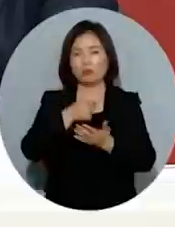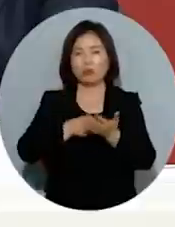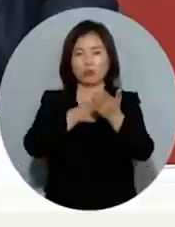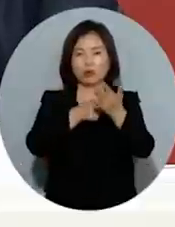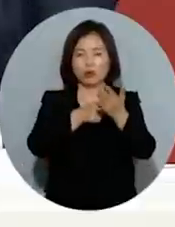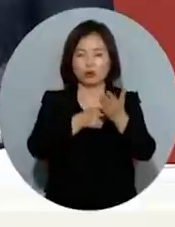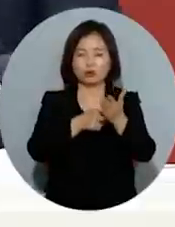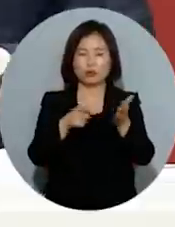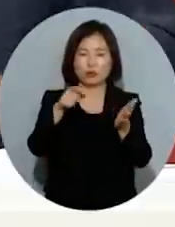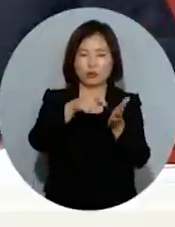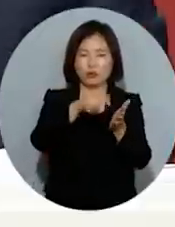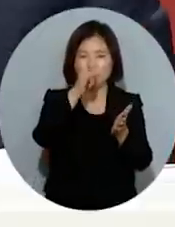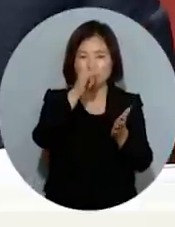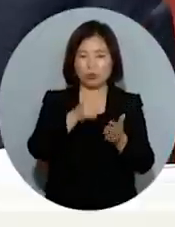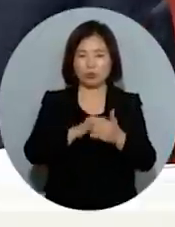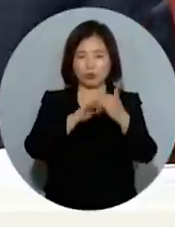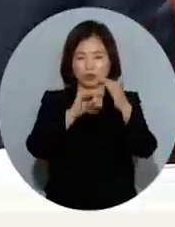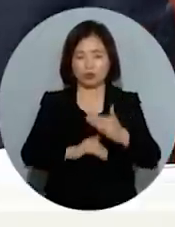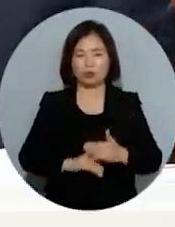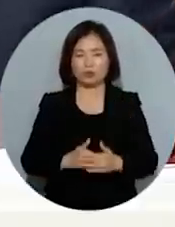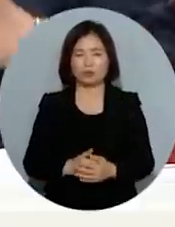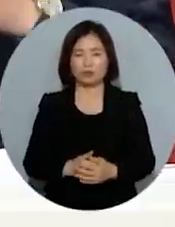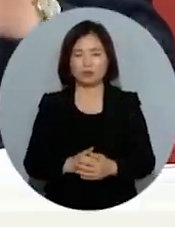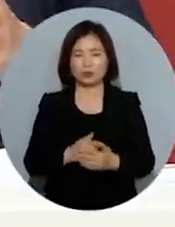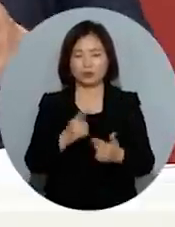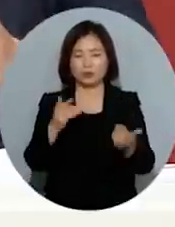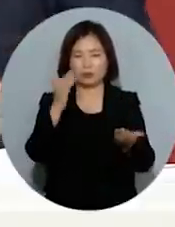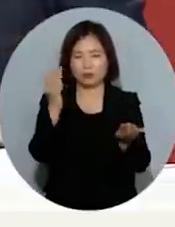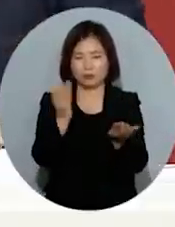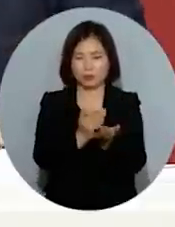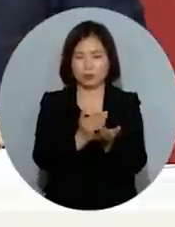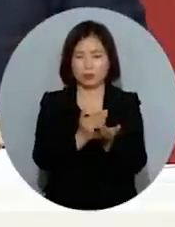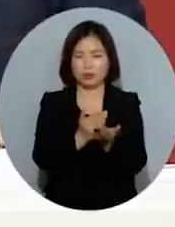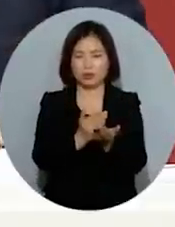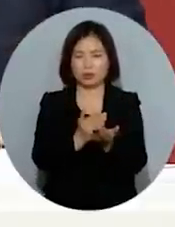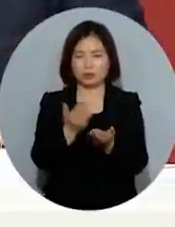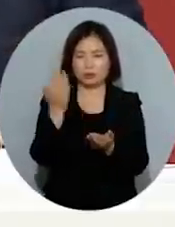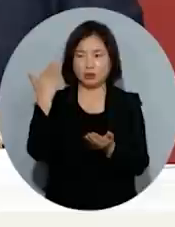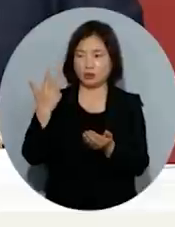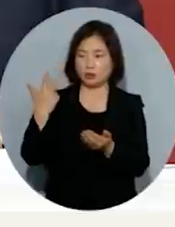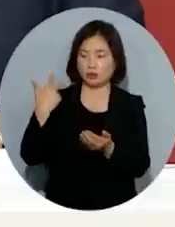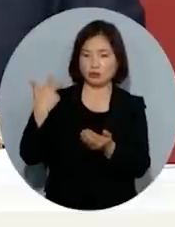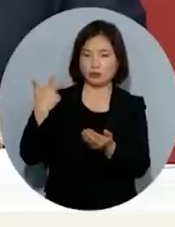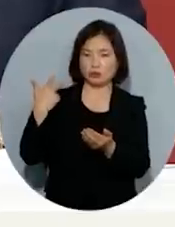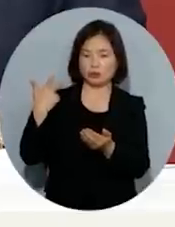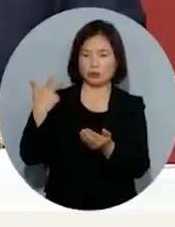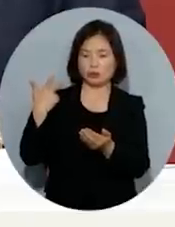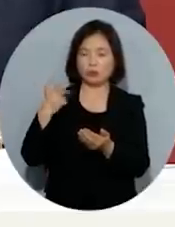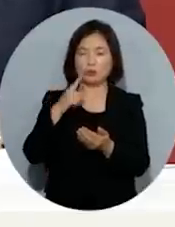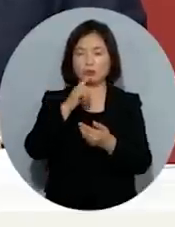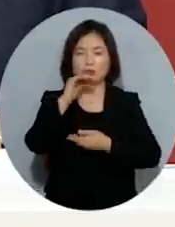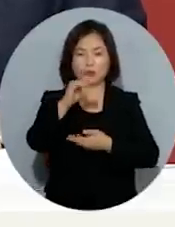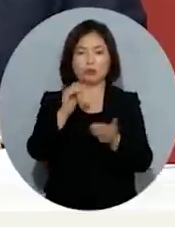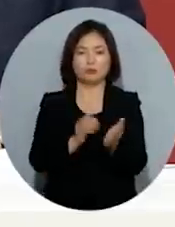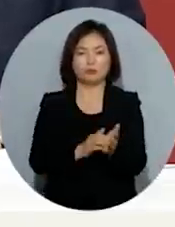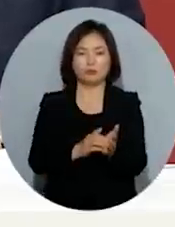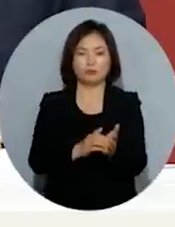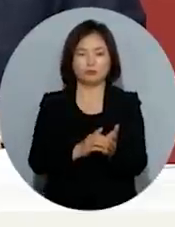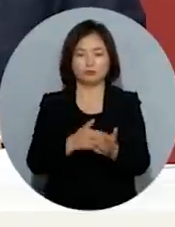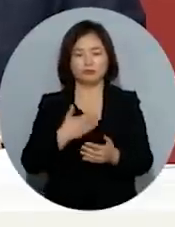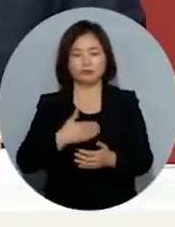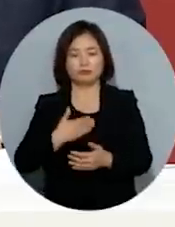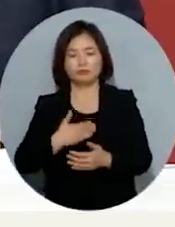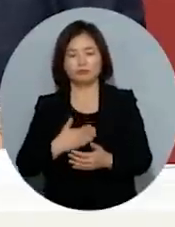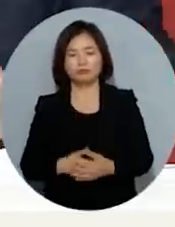나오는 그 내용이거든요. 거기에 맞춰서 제가 지난주에도 지난번 때도 그 말씀을 드렸지 않습니까?